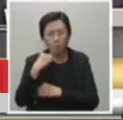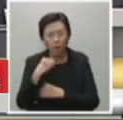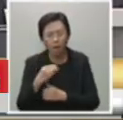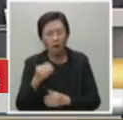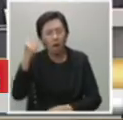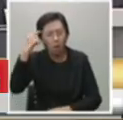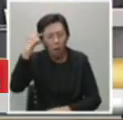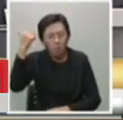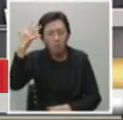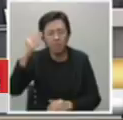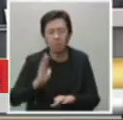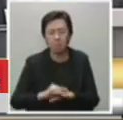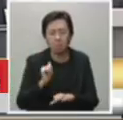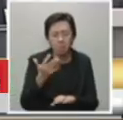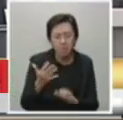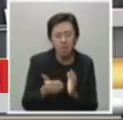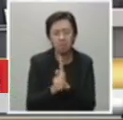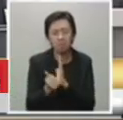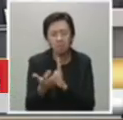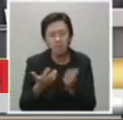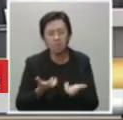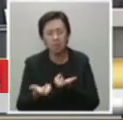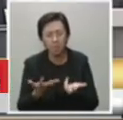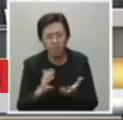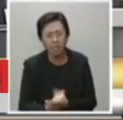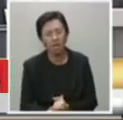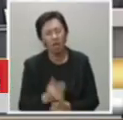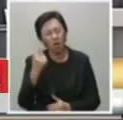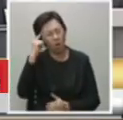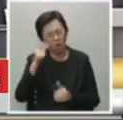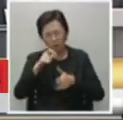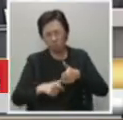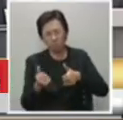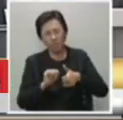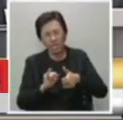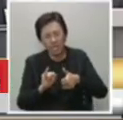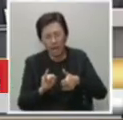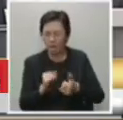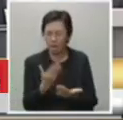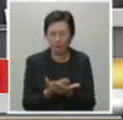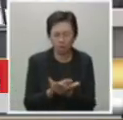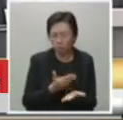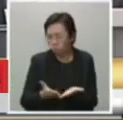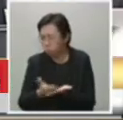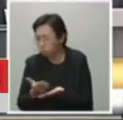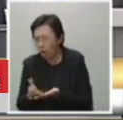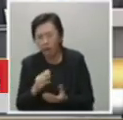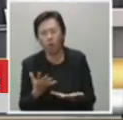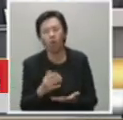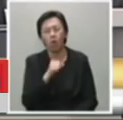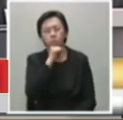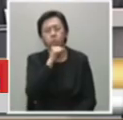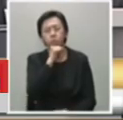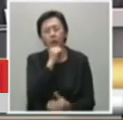รู้ความสามารถผิดพลาดบกพร่องอย่างร้ายแรงขาดคุณธรรมจริยธรรมไม่รักษาวินัยทางการเงินขี้เกียจอ่านเ